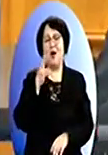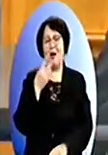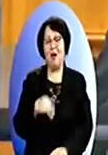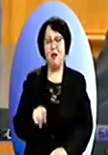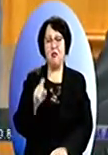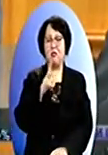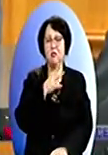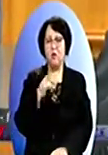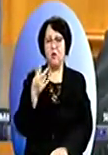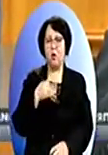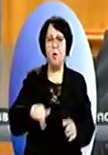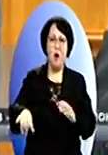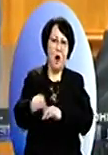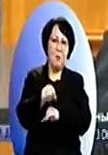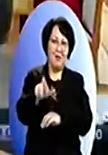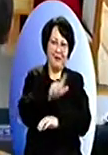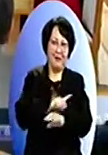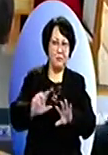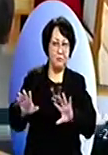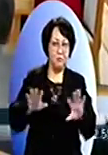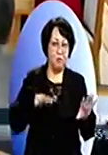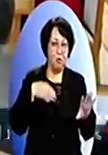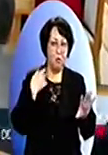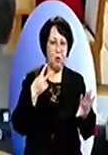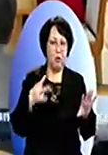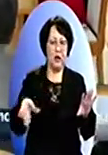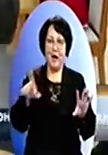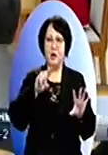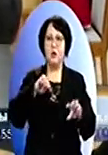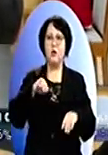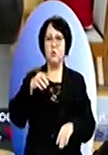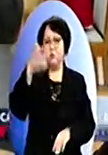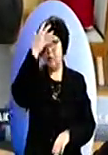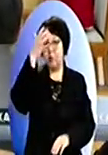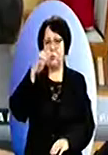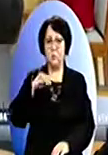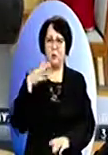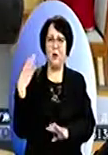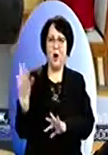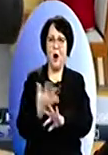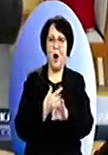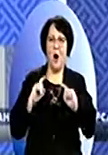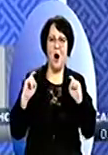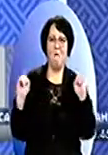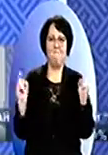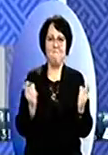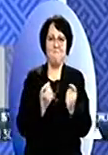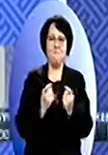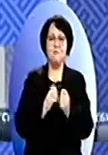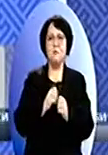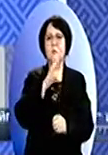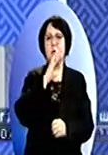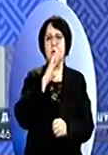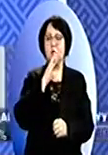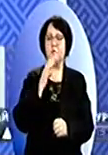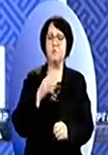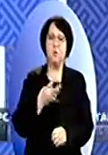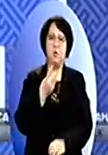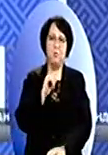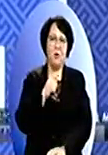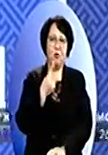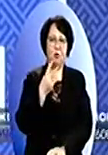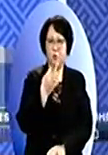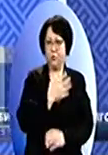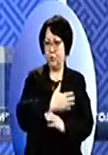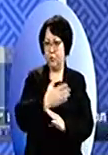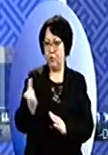зэрэг аймагуудын газар нутгийн 22 хэсэг газрыг тусгай хамгаалтанд авна гэлээ. 2012 оноос хойш орон